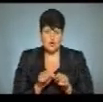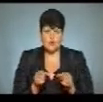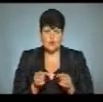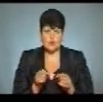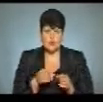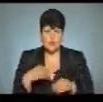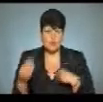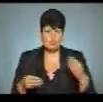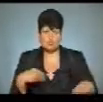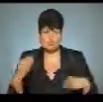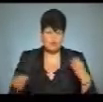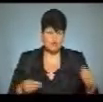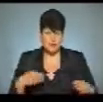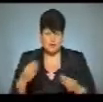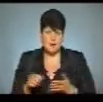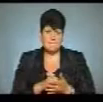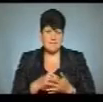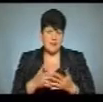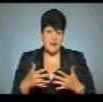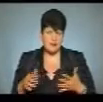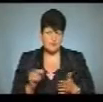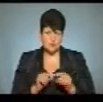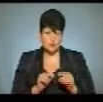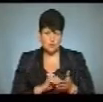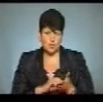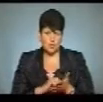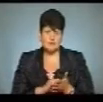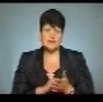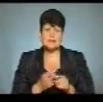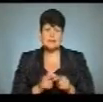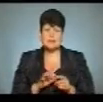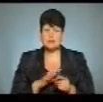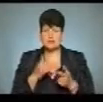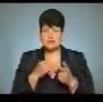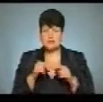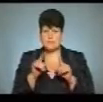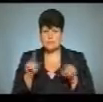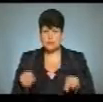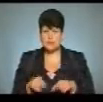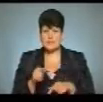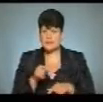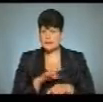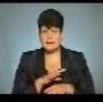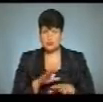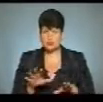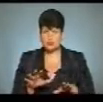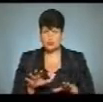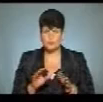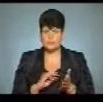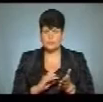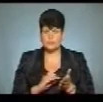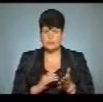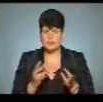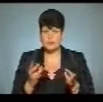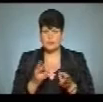друкованих матеріалів. Це, як було зазначено, це був інформаційний бюлетень, на яких також не було вказано